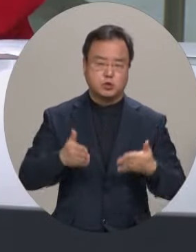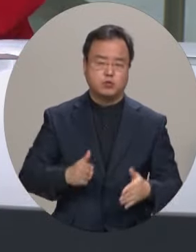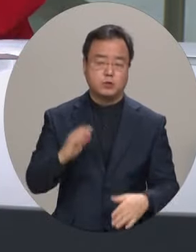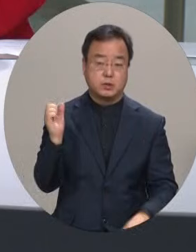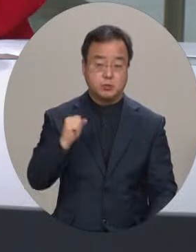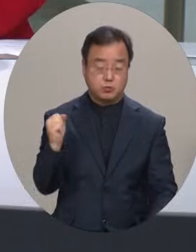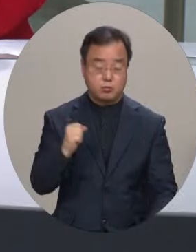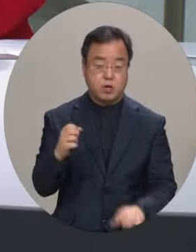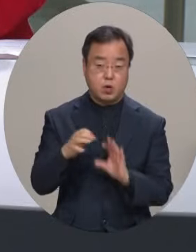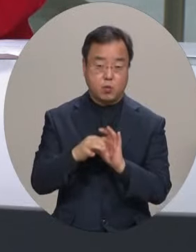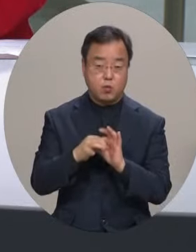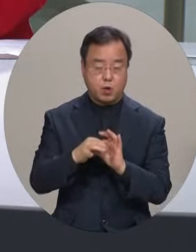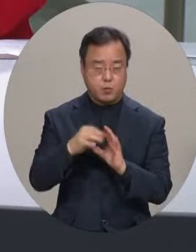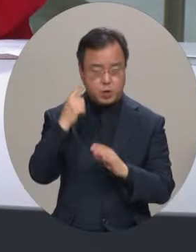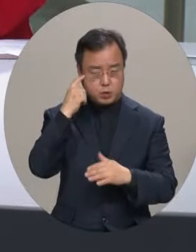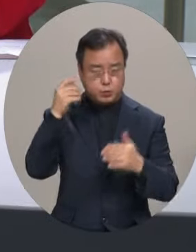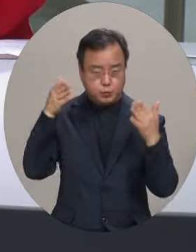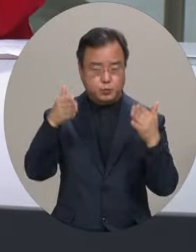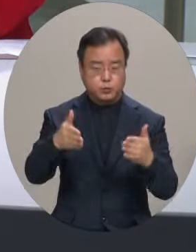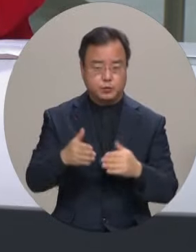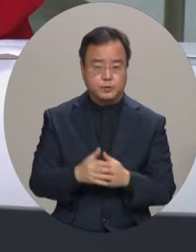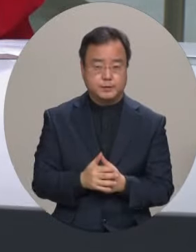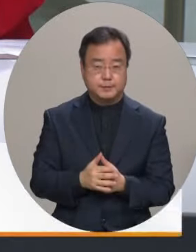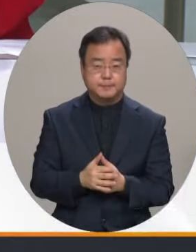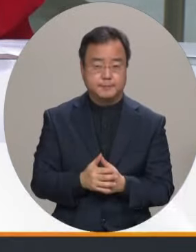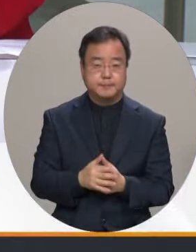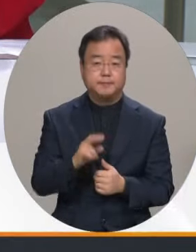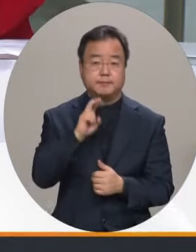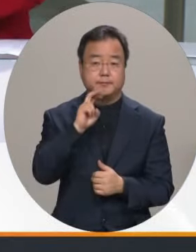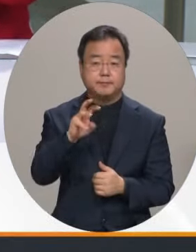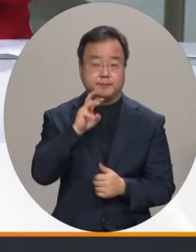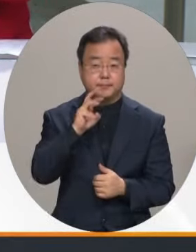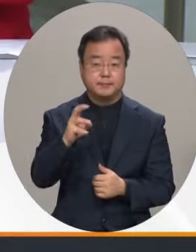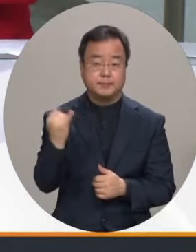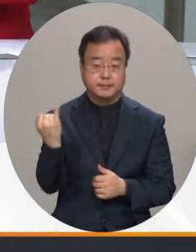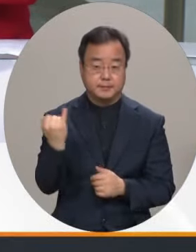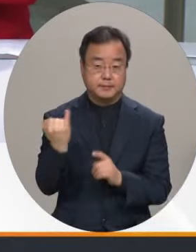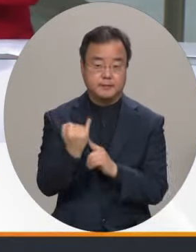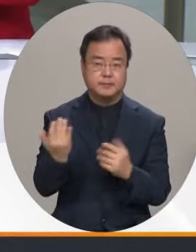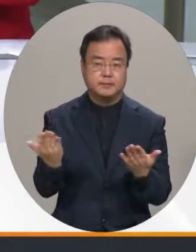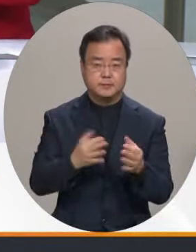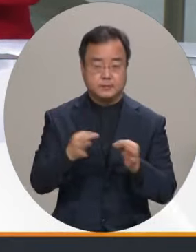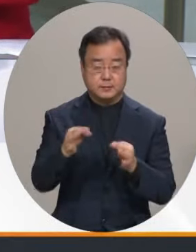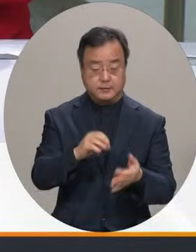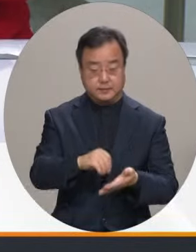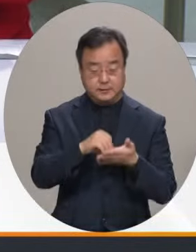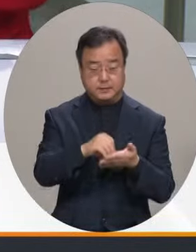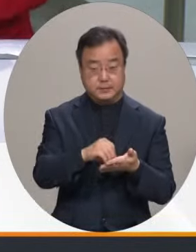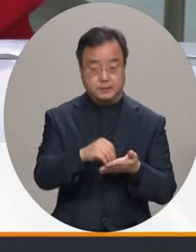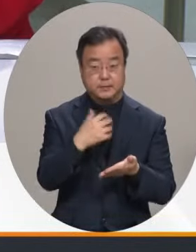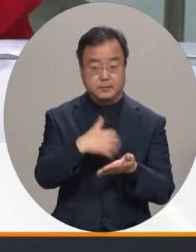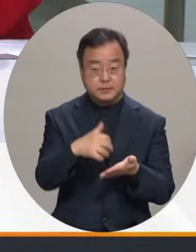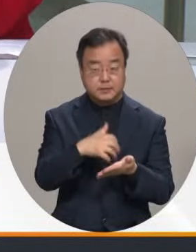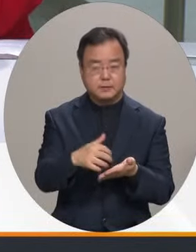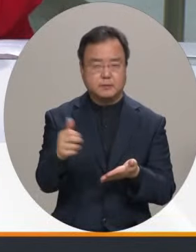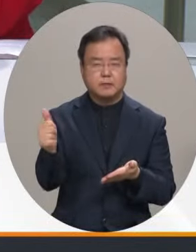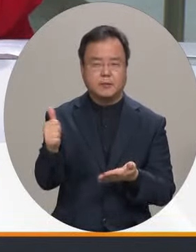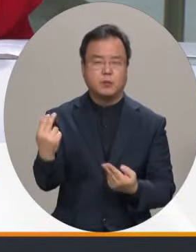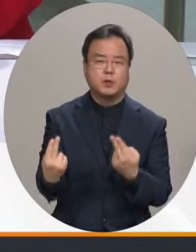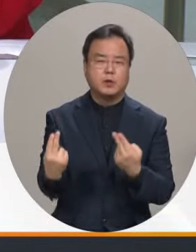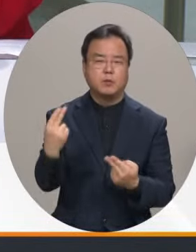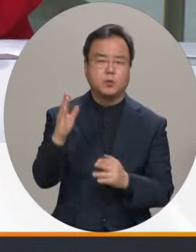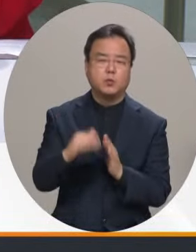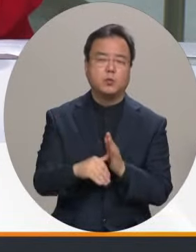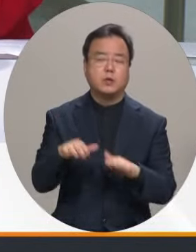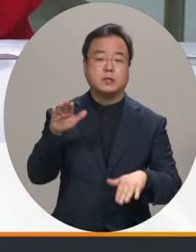특히 주목을 하셨습니다 그렇다면이 2 30대 여성들의 노동시장 참여 양상이 남성들과 비교하면 또